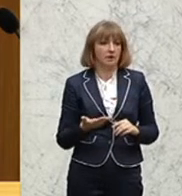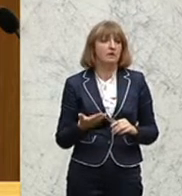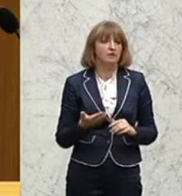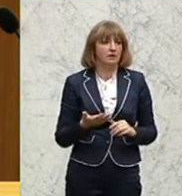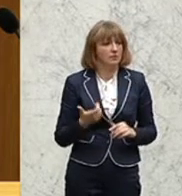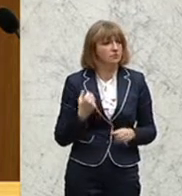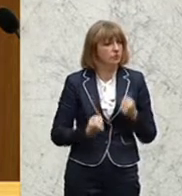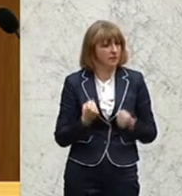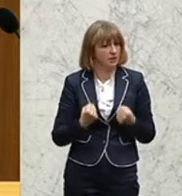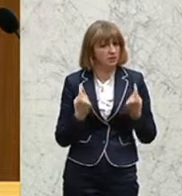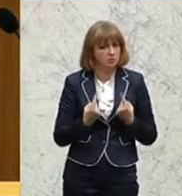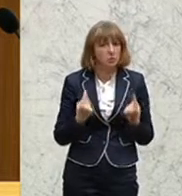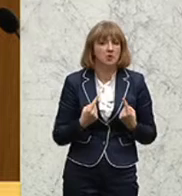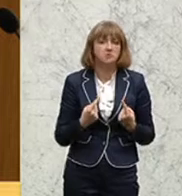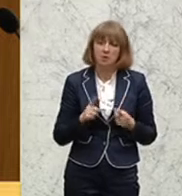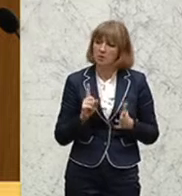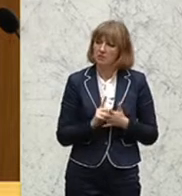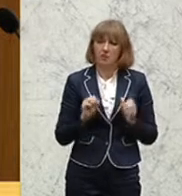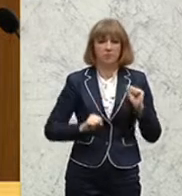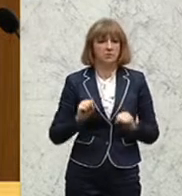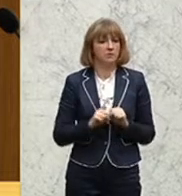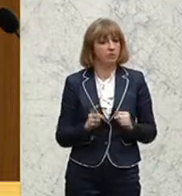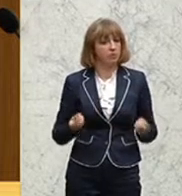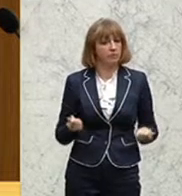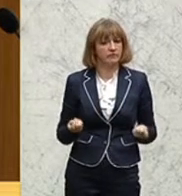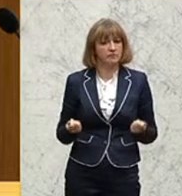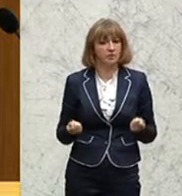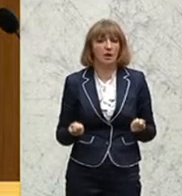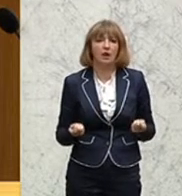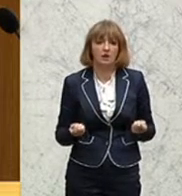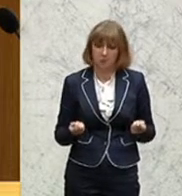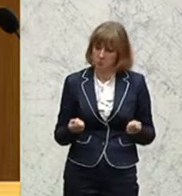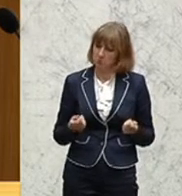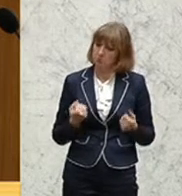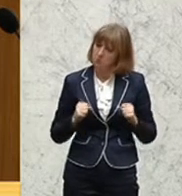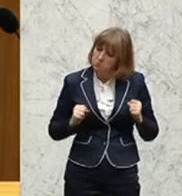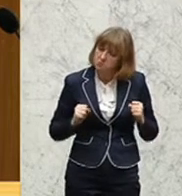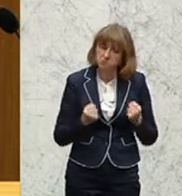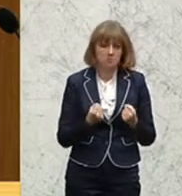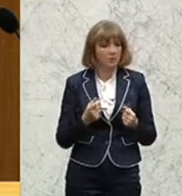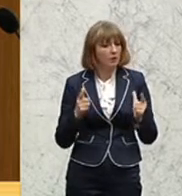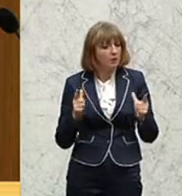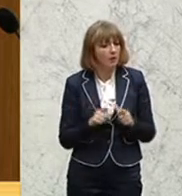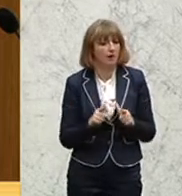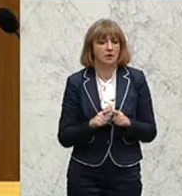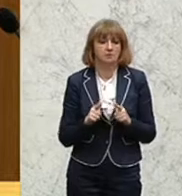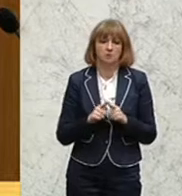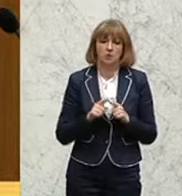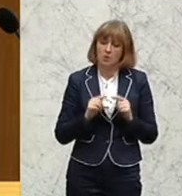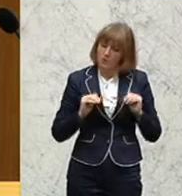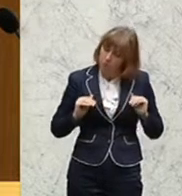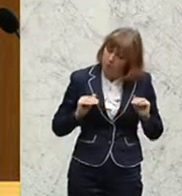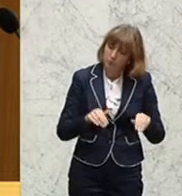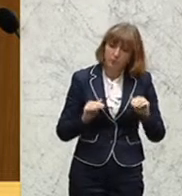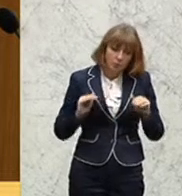in sehr schwierigem Umfeld sich sehr professionell und mit sehr großem Einsatz und an die Leistungsgrenze